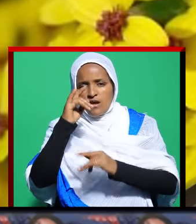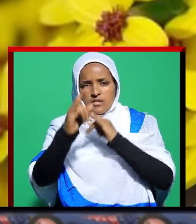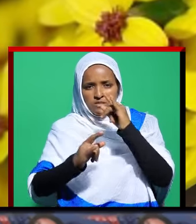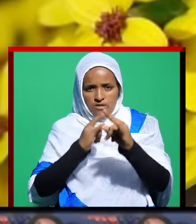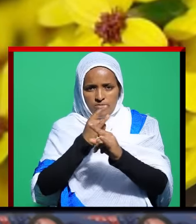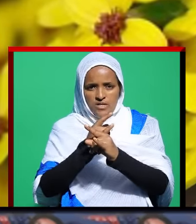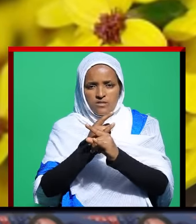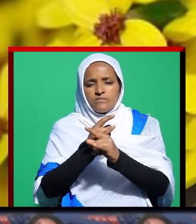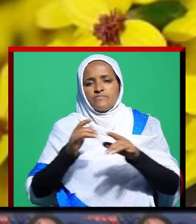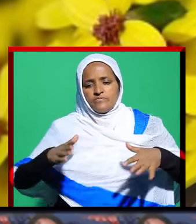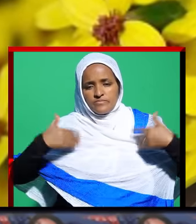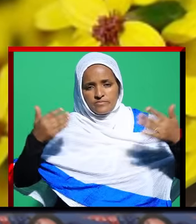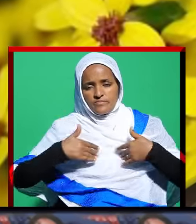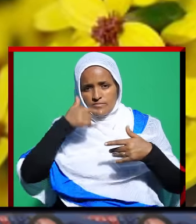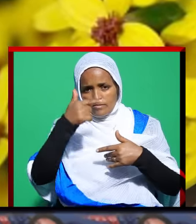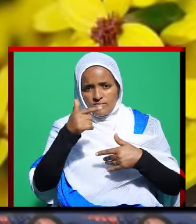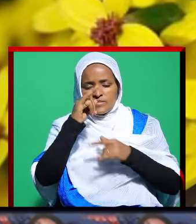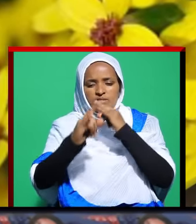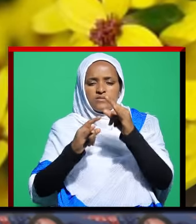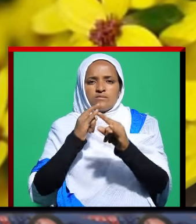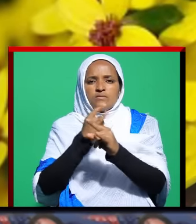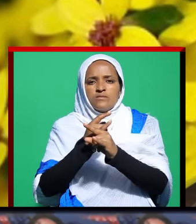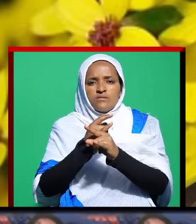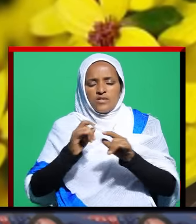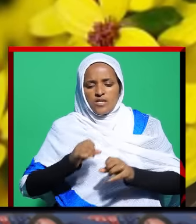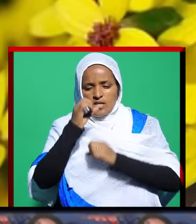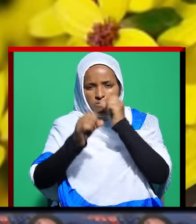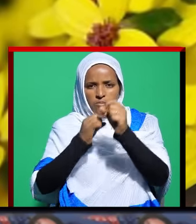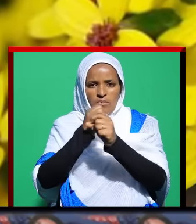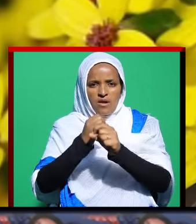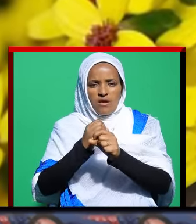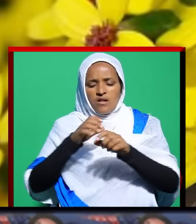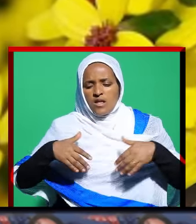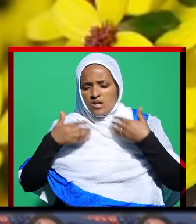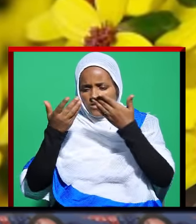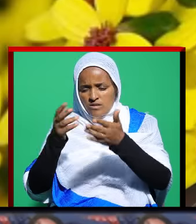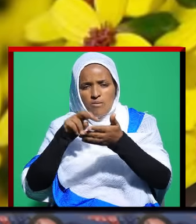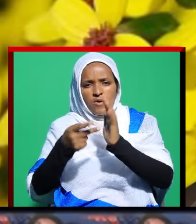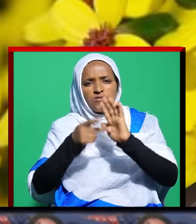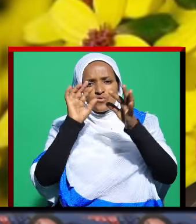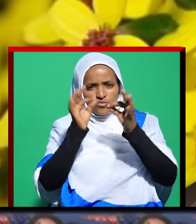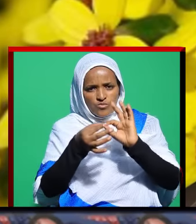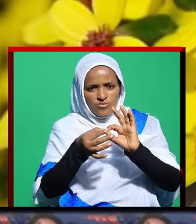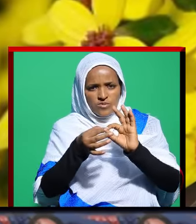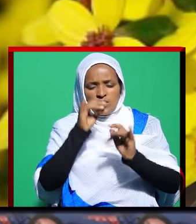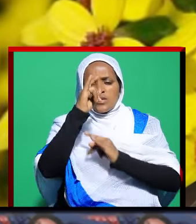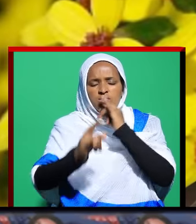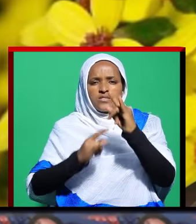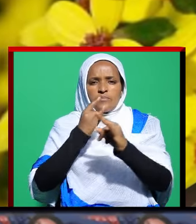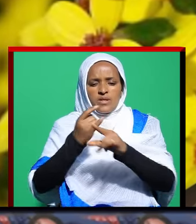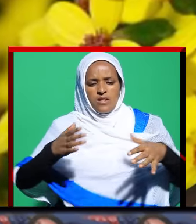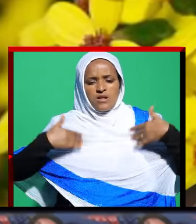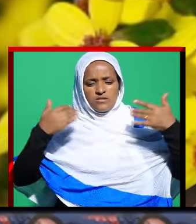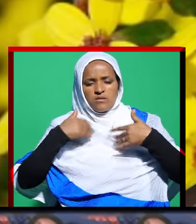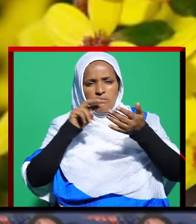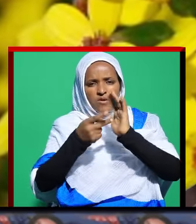ዘመን ለፍስሐ ብለን ስናነሳ ማለት ነው። ምን ማለት ነው ይሄ? እድሜ ለንስሐ ማለት ምን ማለት ነው? ዘመን ለፍስሐ ማለት ደግሞ ምን